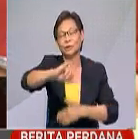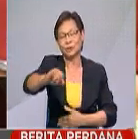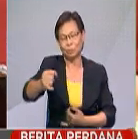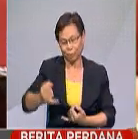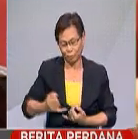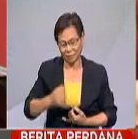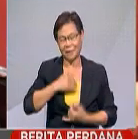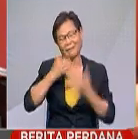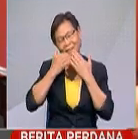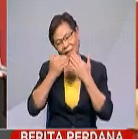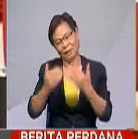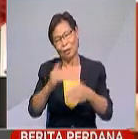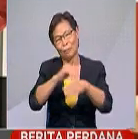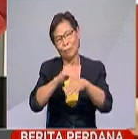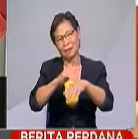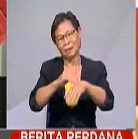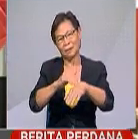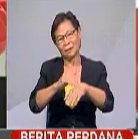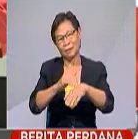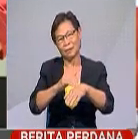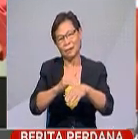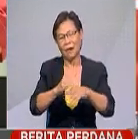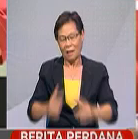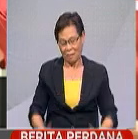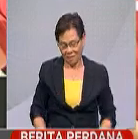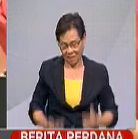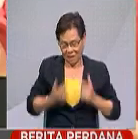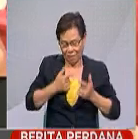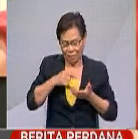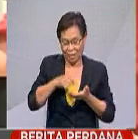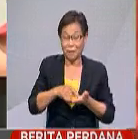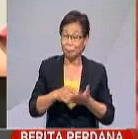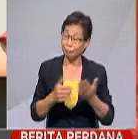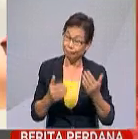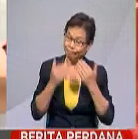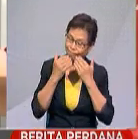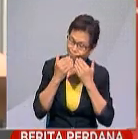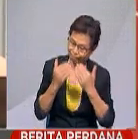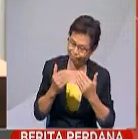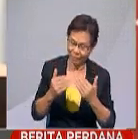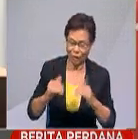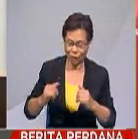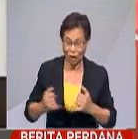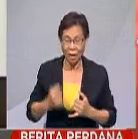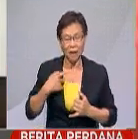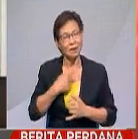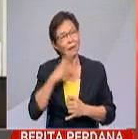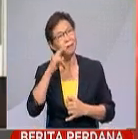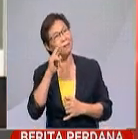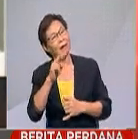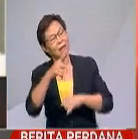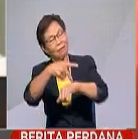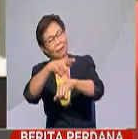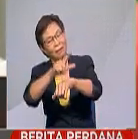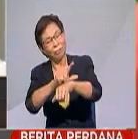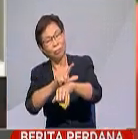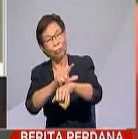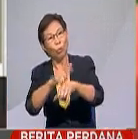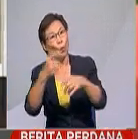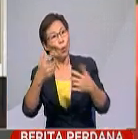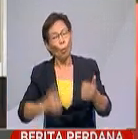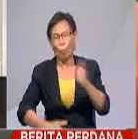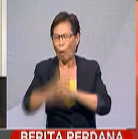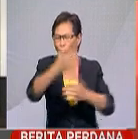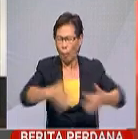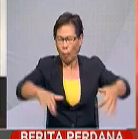saya pada sesi crossover ini. Kita melihat Langkawi betapa